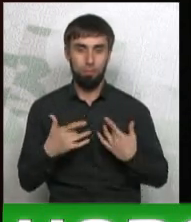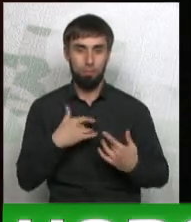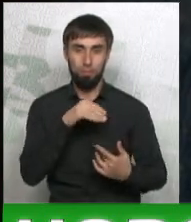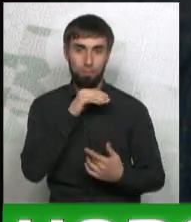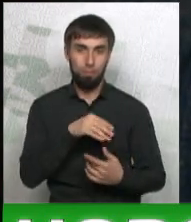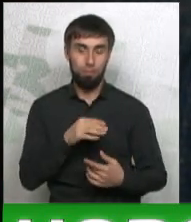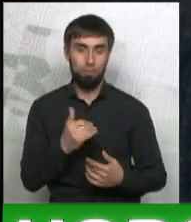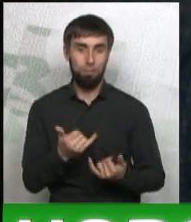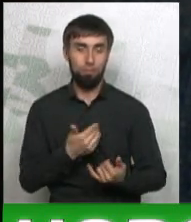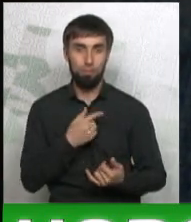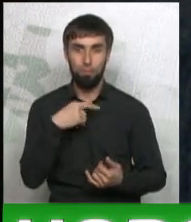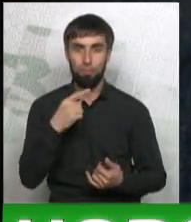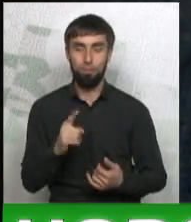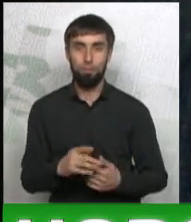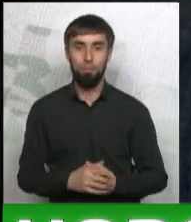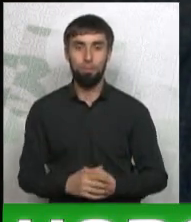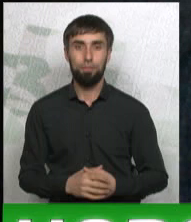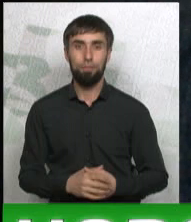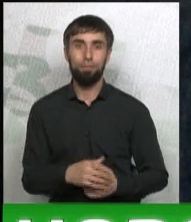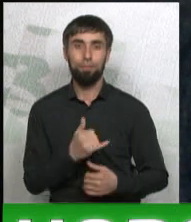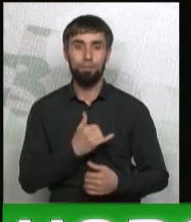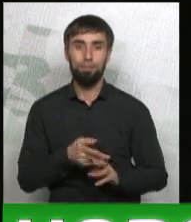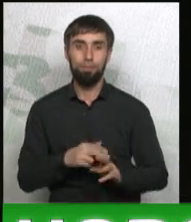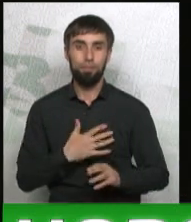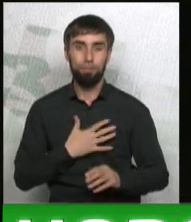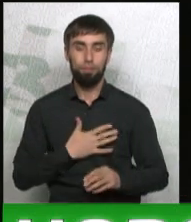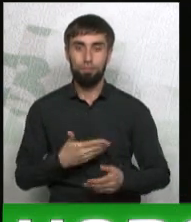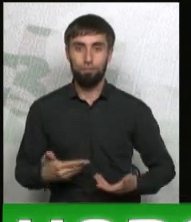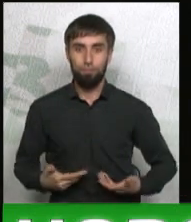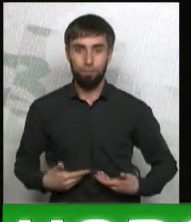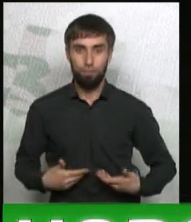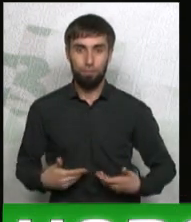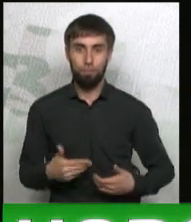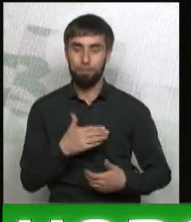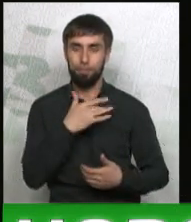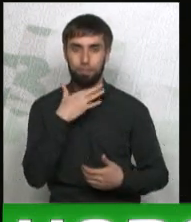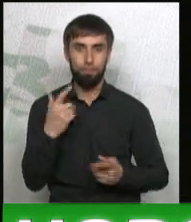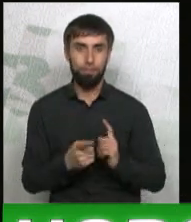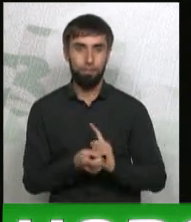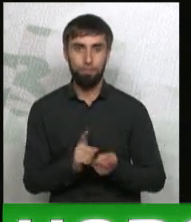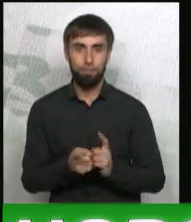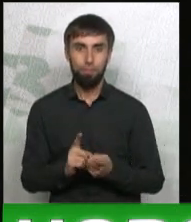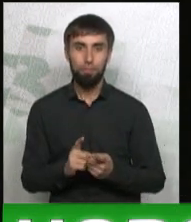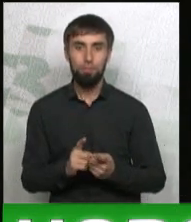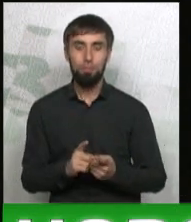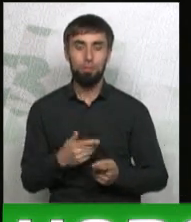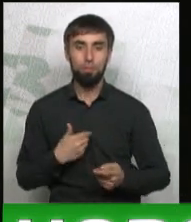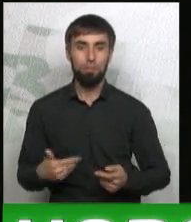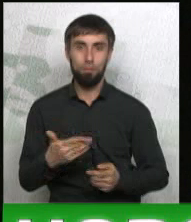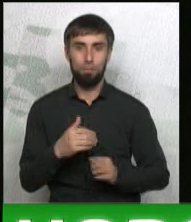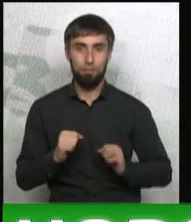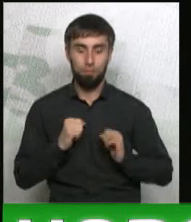Сегодня хочется сказать, что в нашей жизни много изменений мы